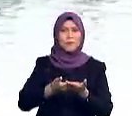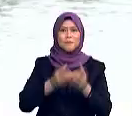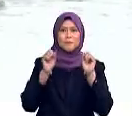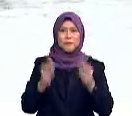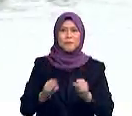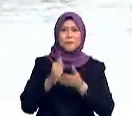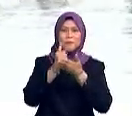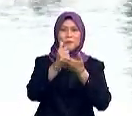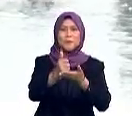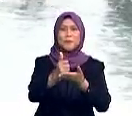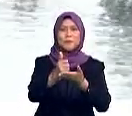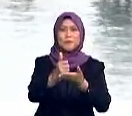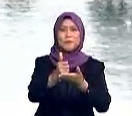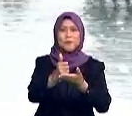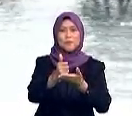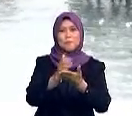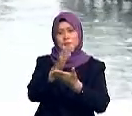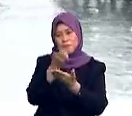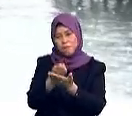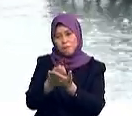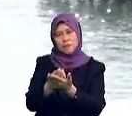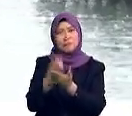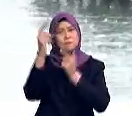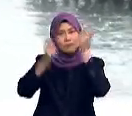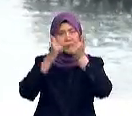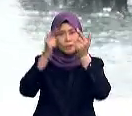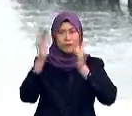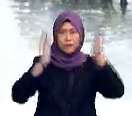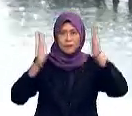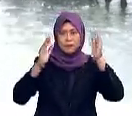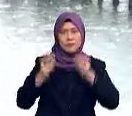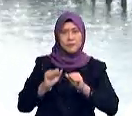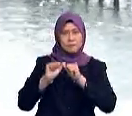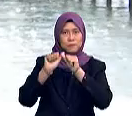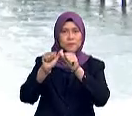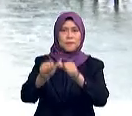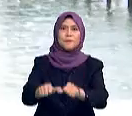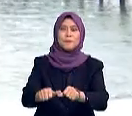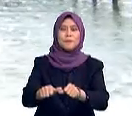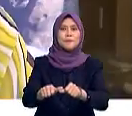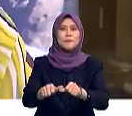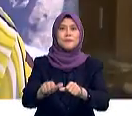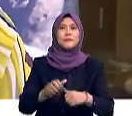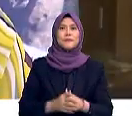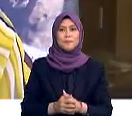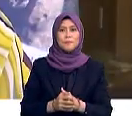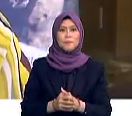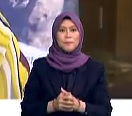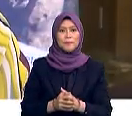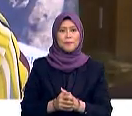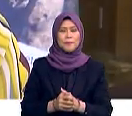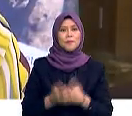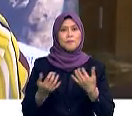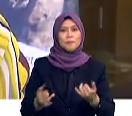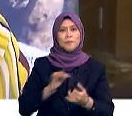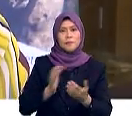dapat membantu sektor pelancongan yang ada di Malaysia ini untuk bertahan selama mana yang boleh. Dan saya rasa